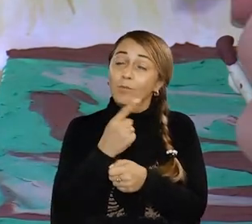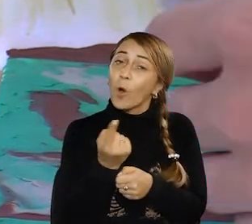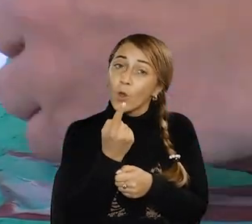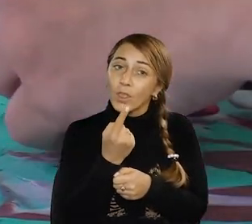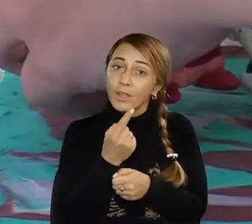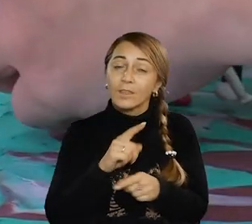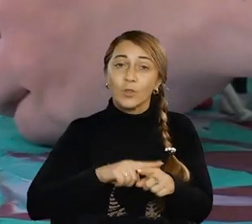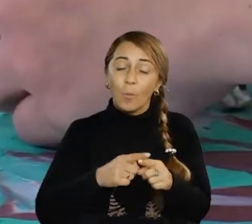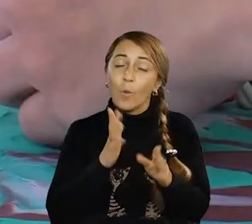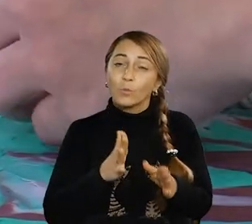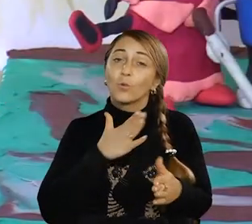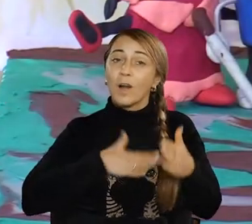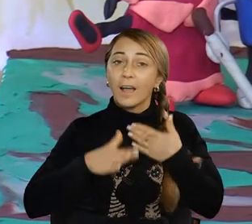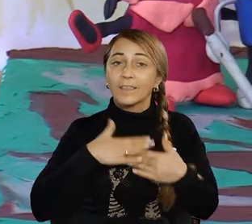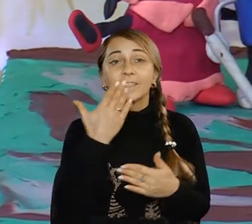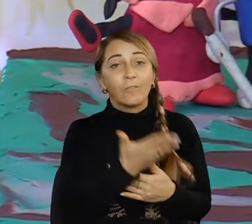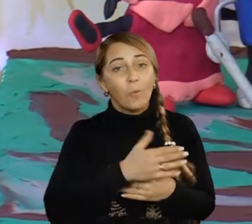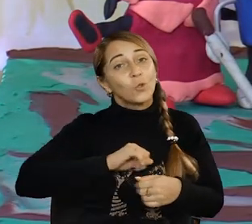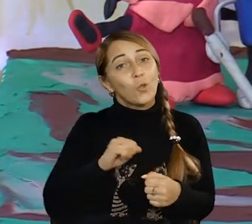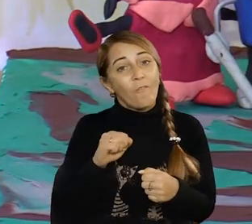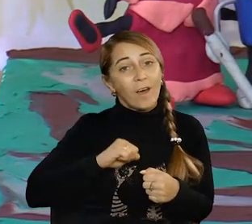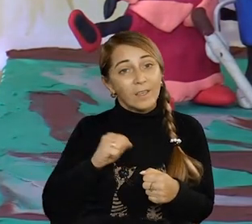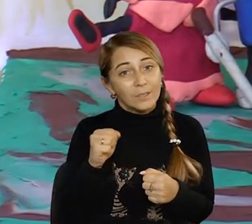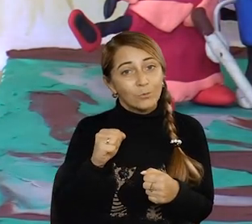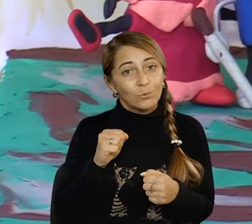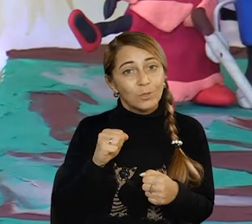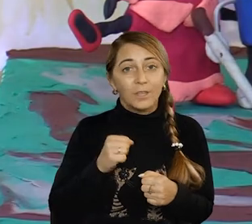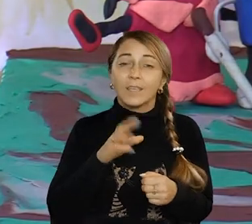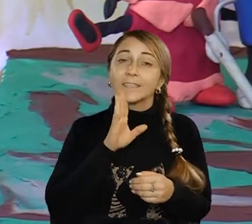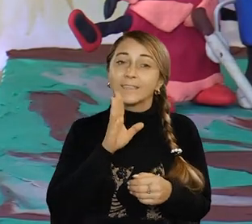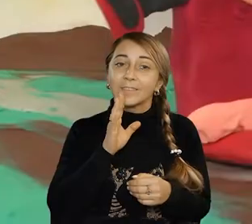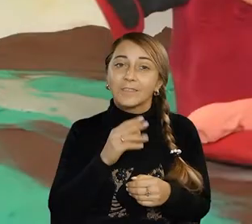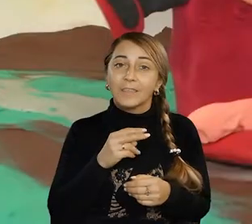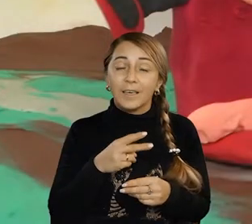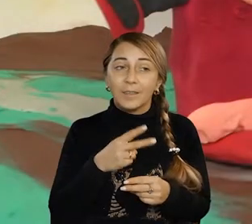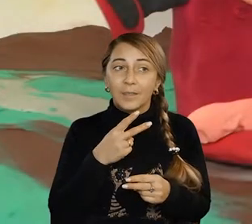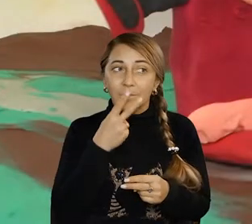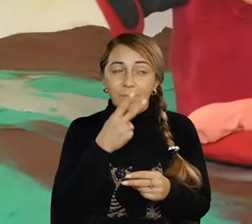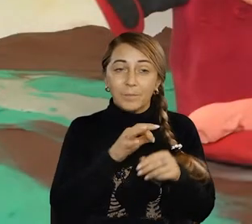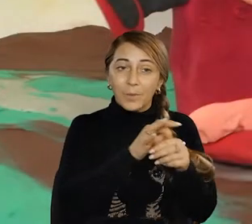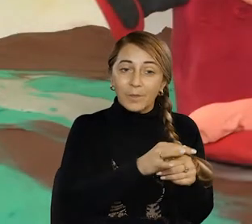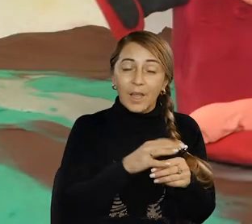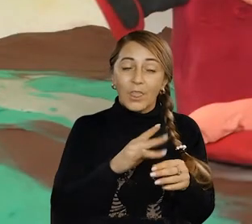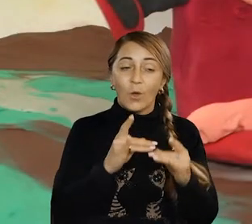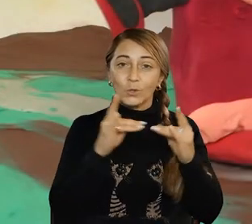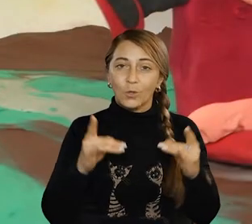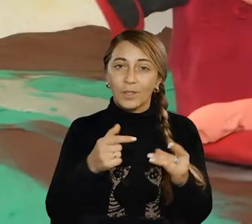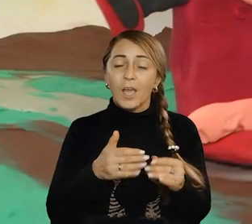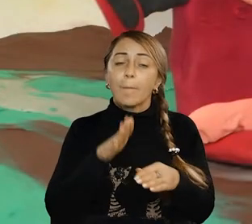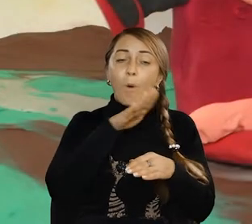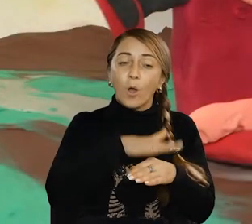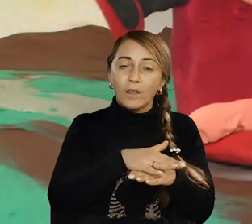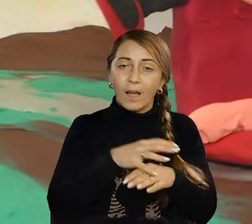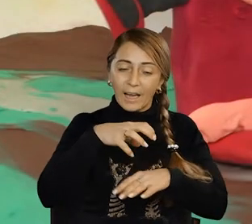один, тому буду радий твоєму товариству». Дівчинка підвела незнайомця до столу та